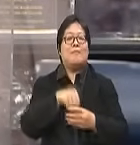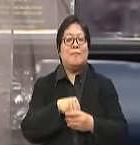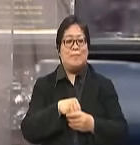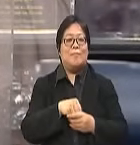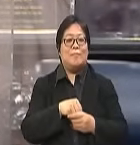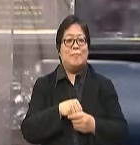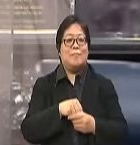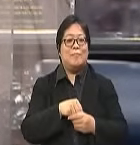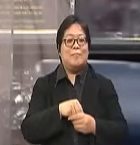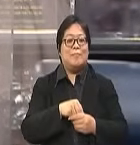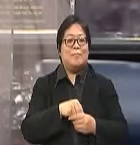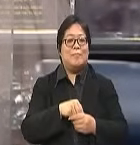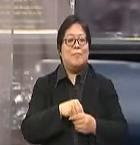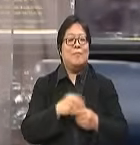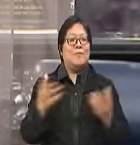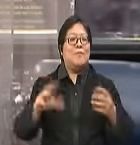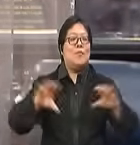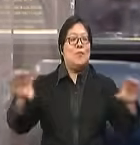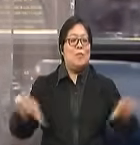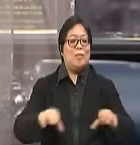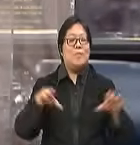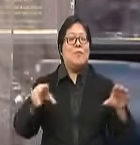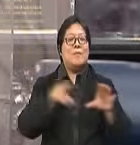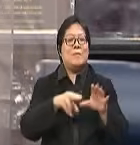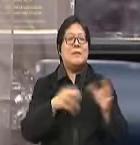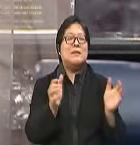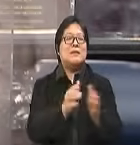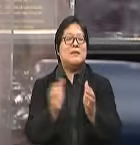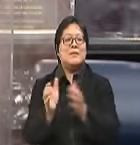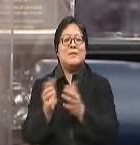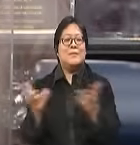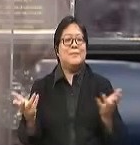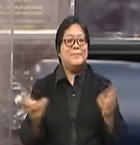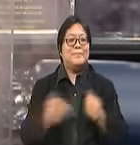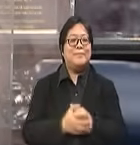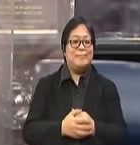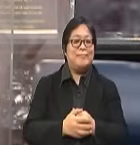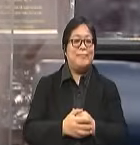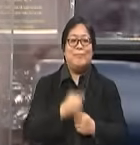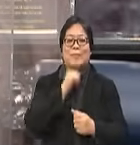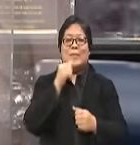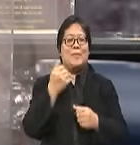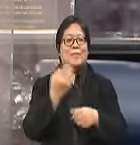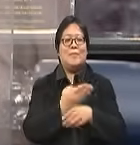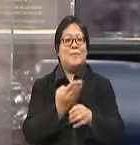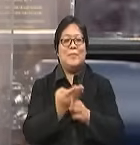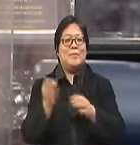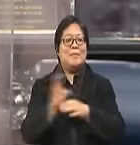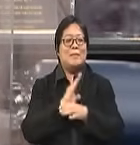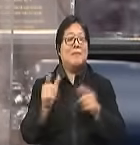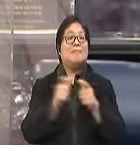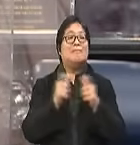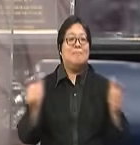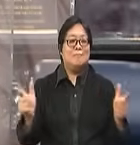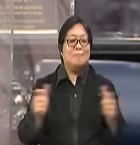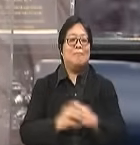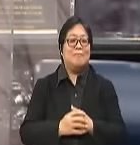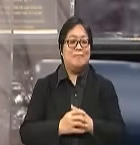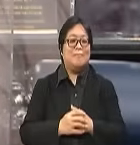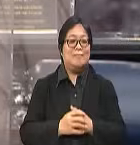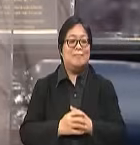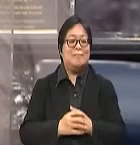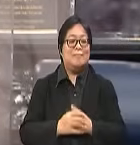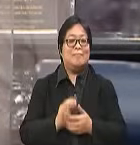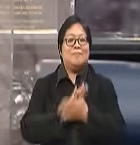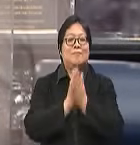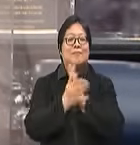dalam menyusun dalam apa membuat Prabu kekecilan ya Jadi tidak dalam 11 bentuk penyajiannya lebih besar jadi